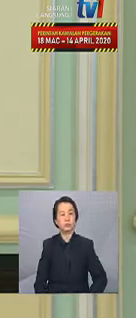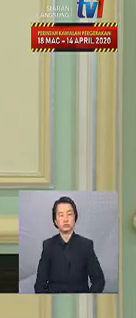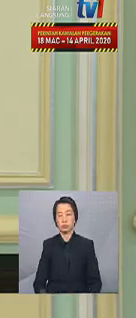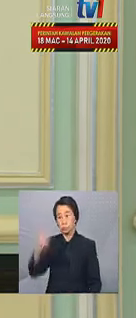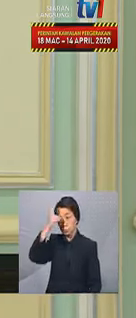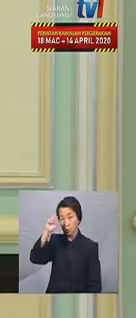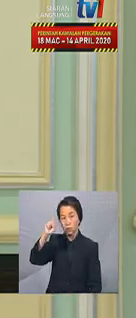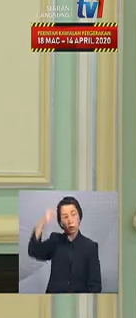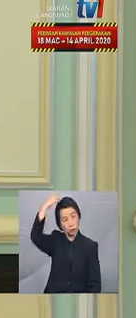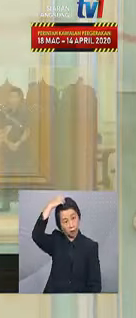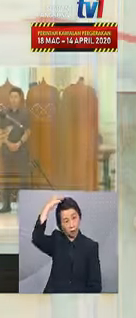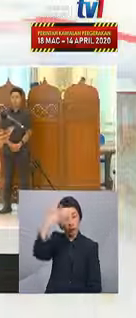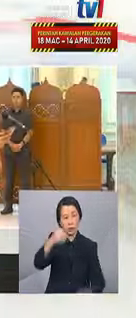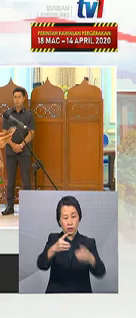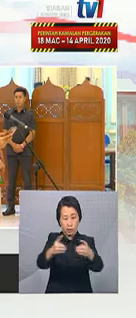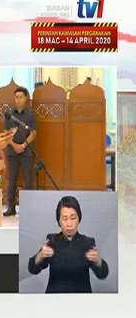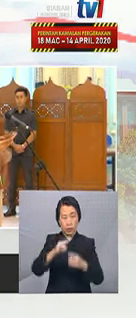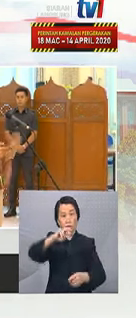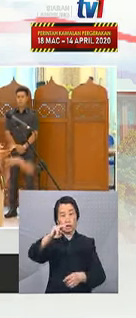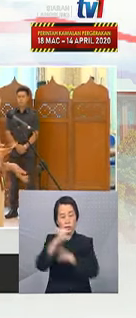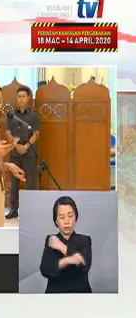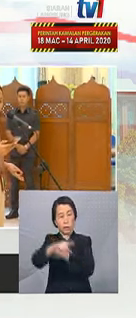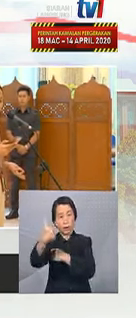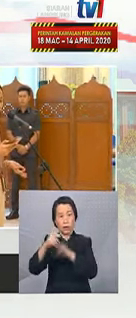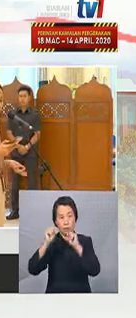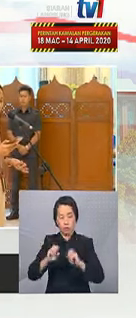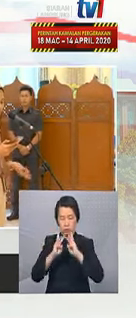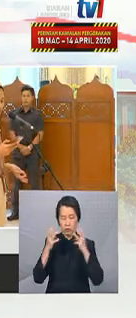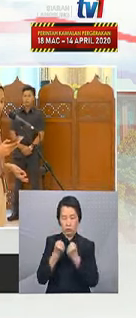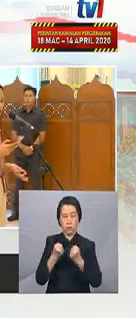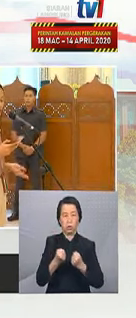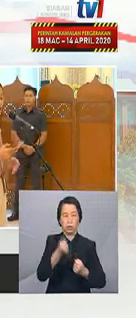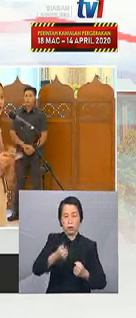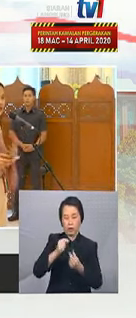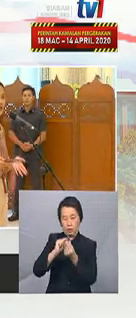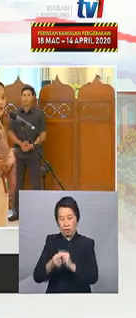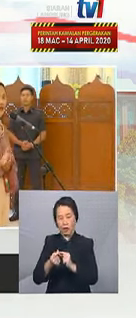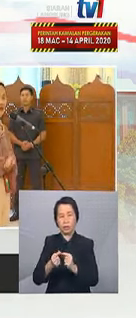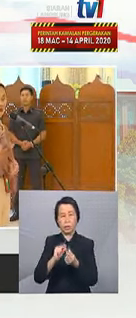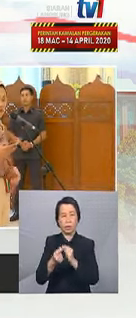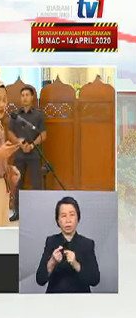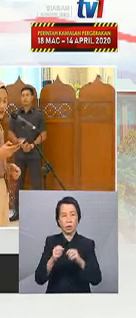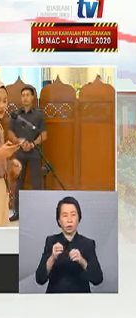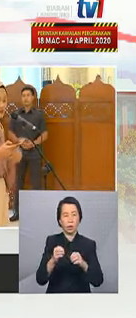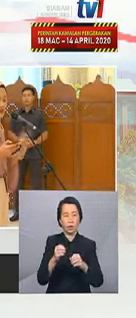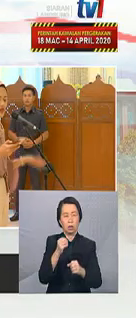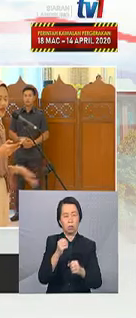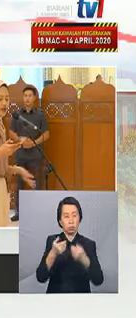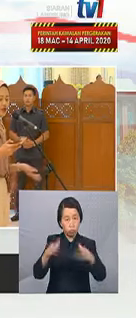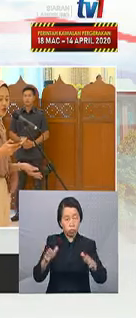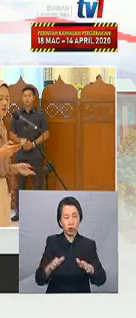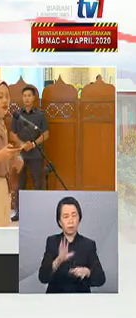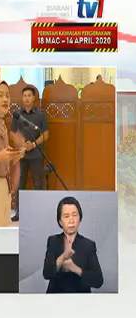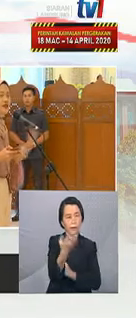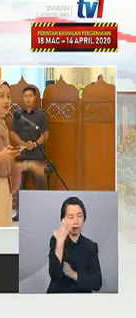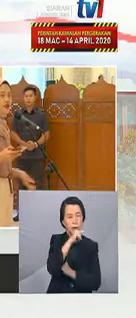Dato' Sri, Selangor dan beberapa daerah di negeri lain telah membenarkan bengkel dan kedai alat ganti untuk beroperasi dari pagi hingga 4 petang. Jadi ada cadangan tak